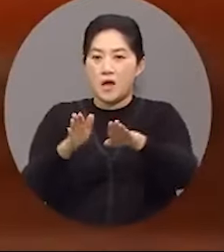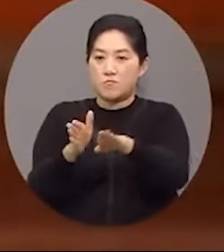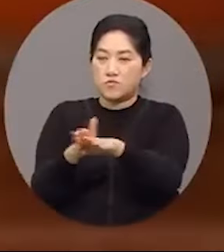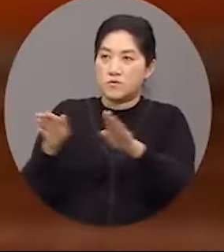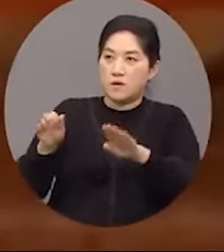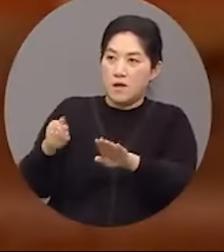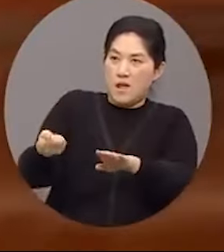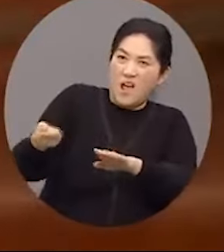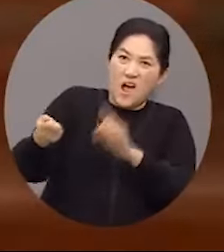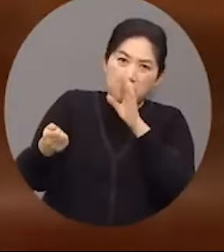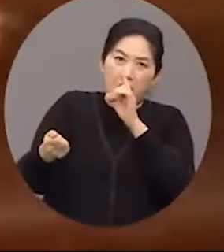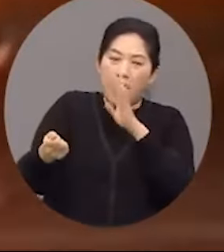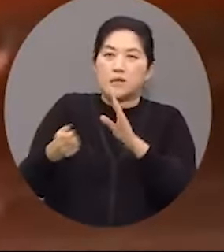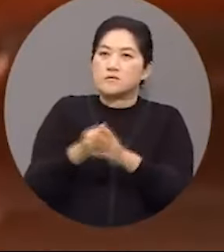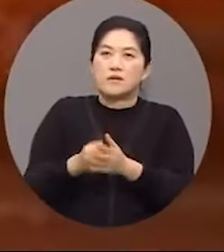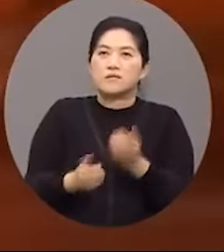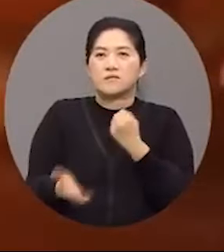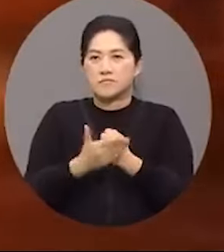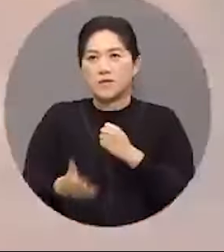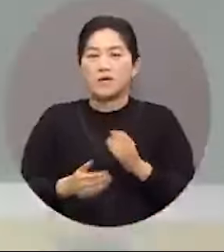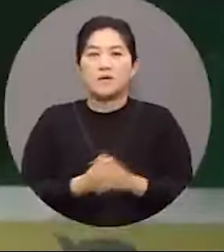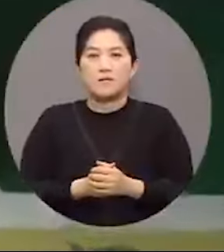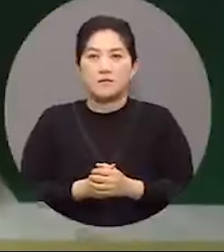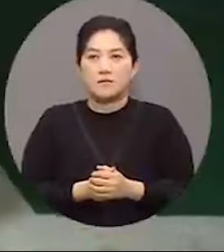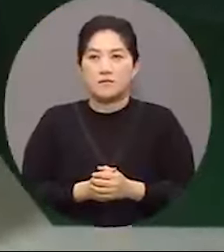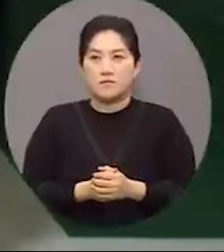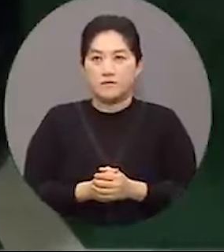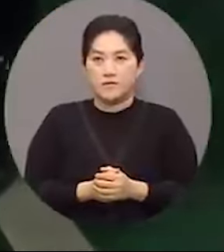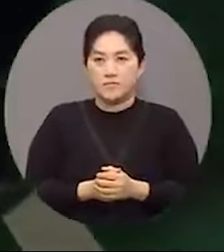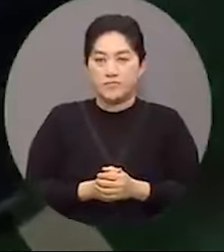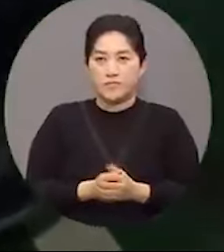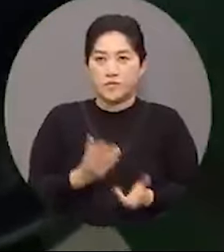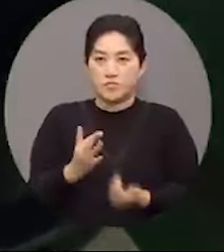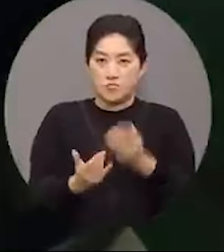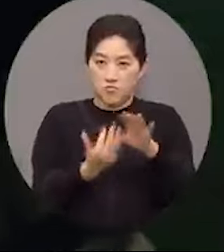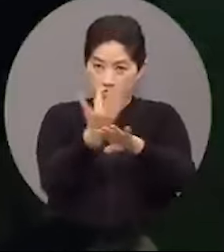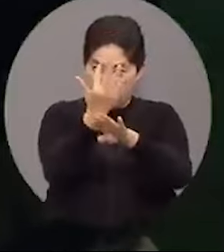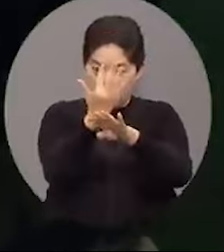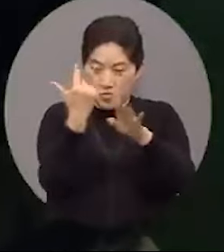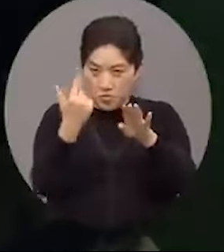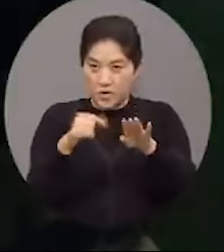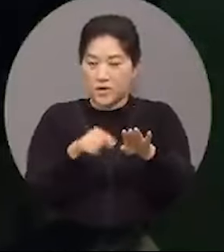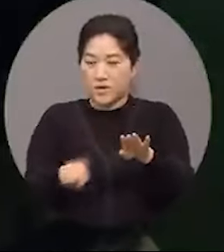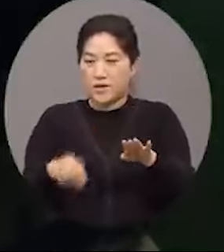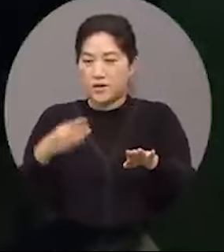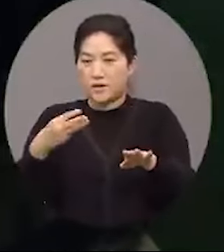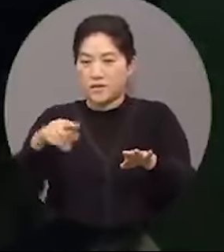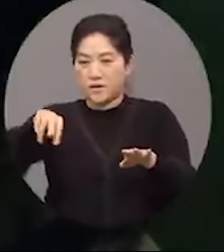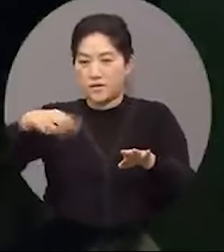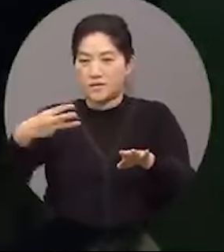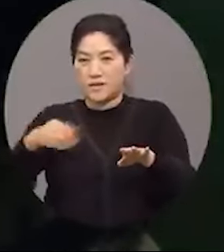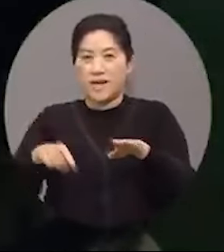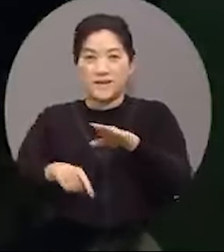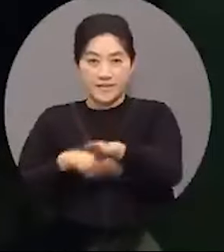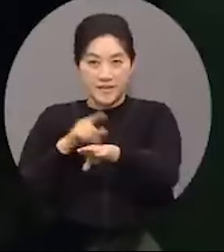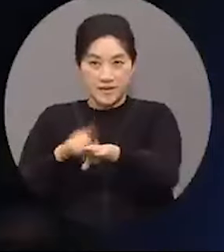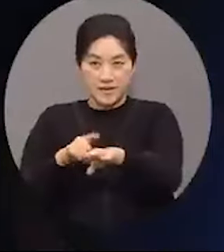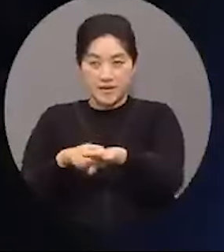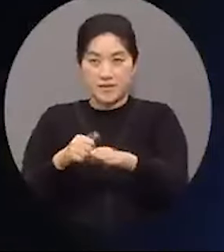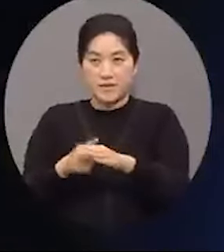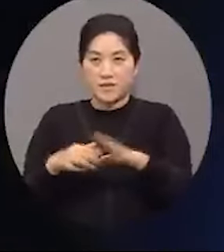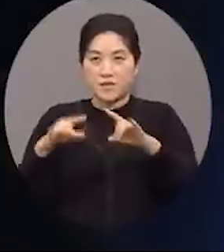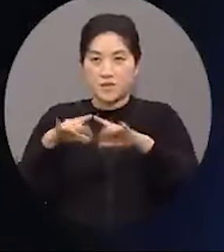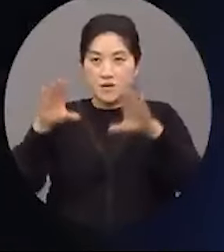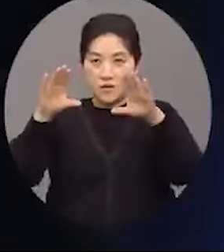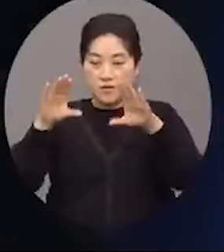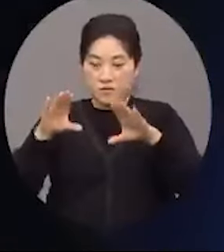쉽게 열 수 없어 벌어진 일입니다. 불이 난 차와 같은 모델의 테슬라 차량입니다.